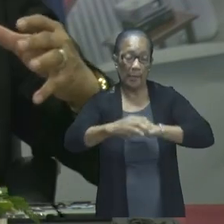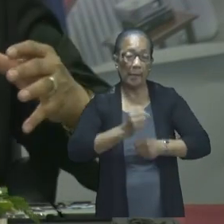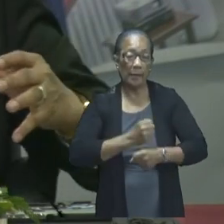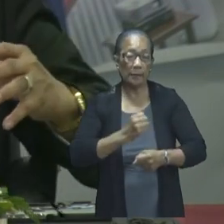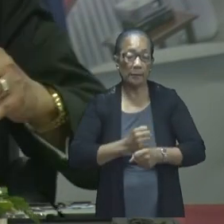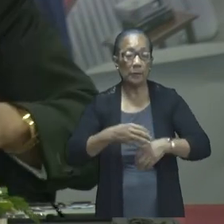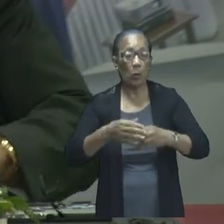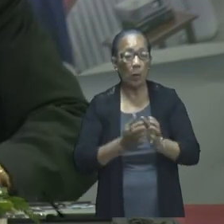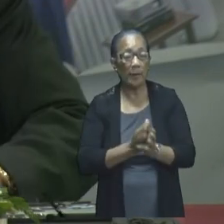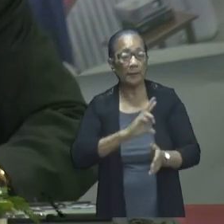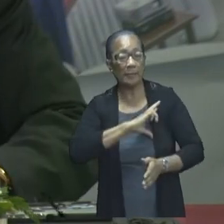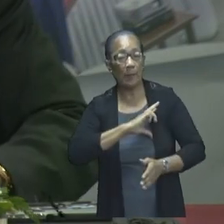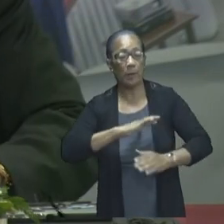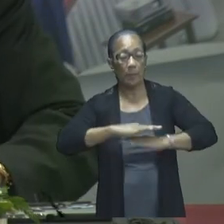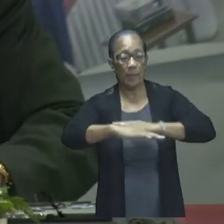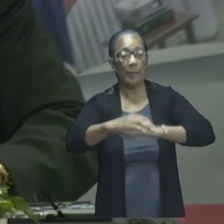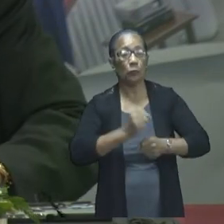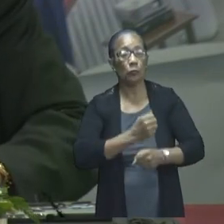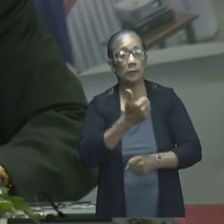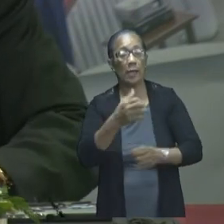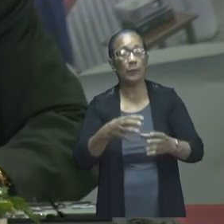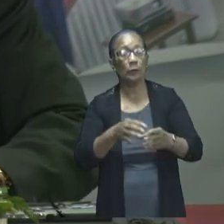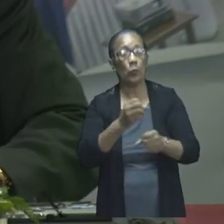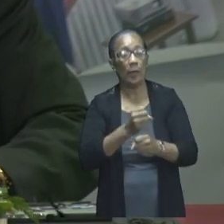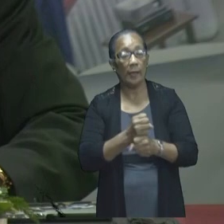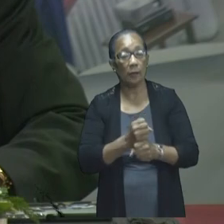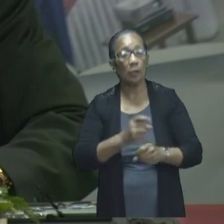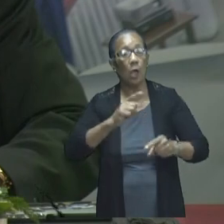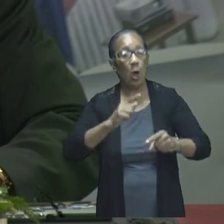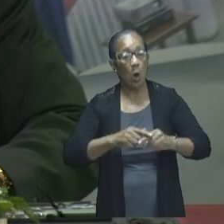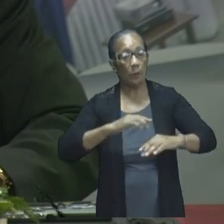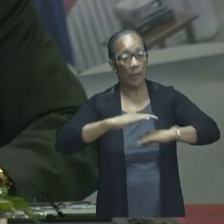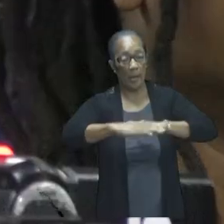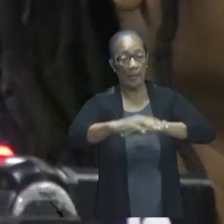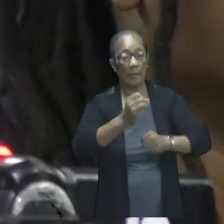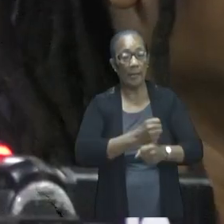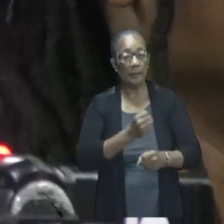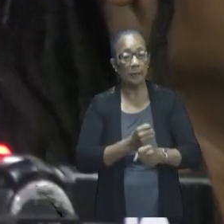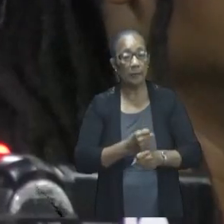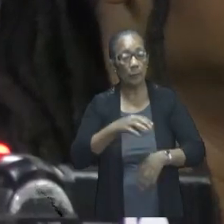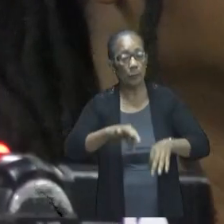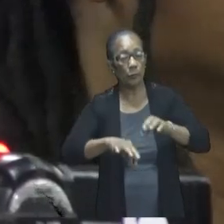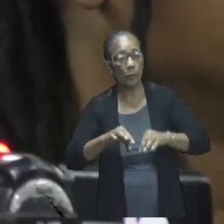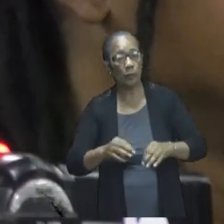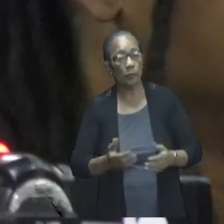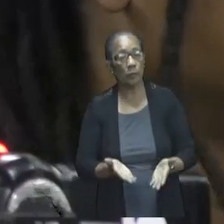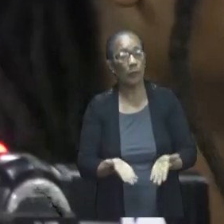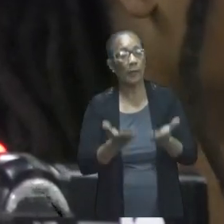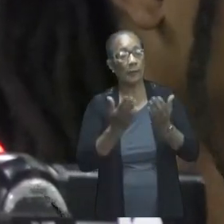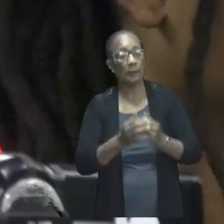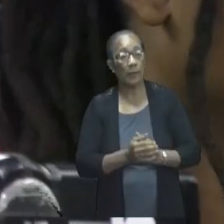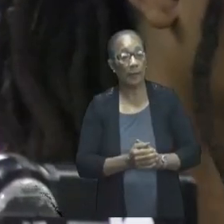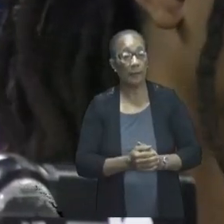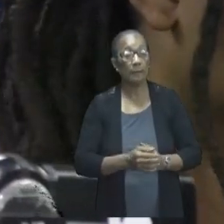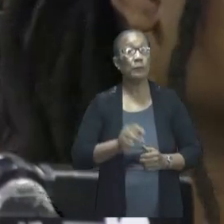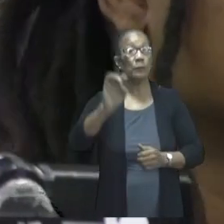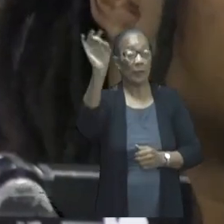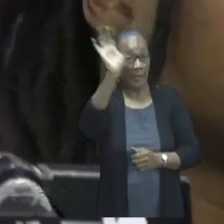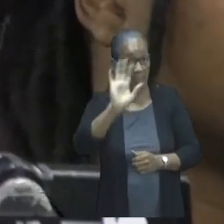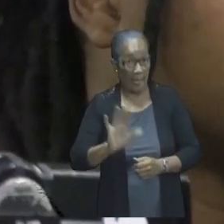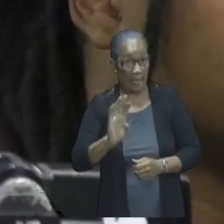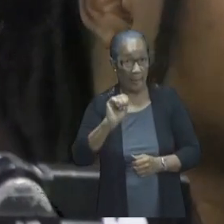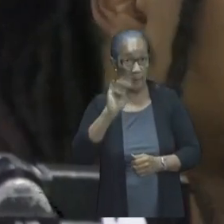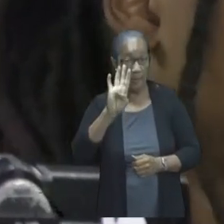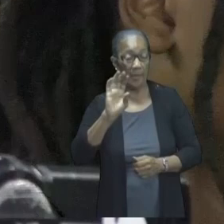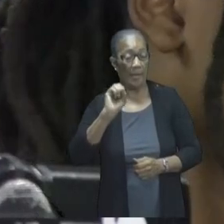om samen met ons de agrarische sector goed samen te werken om die agrarische productie op gang te brengen eps waar we vanaf